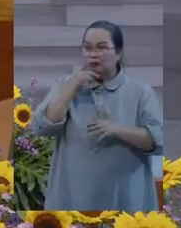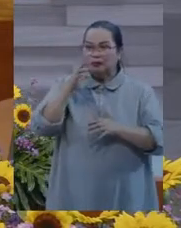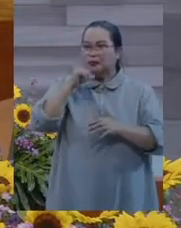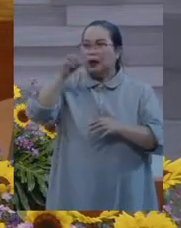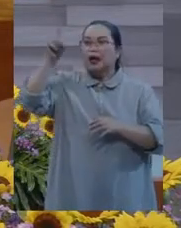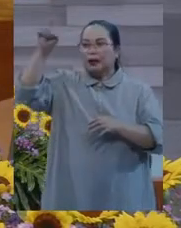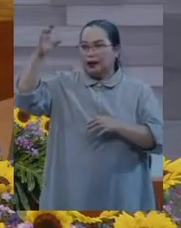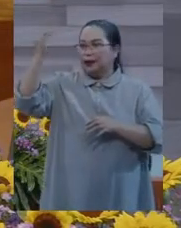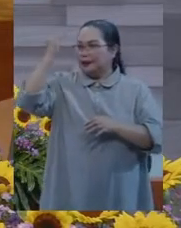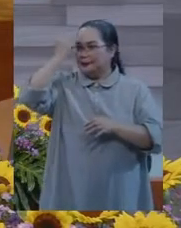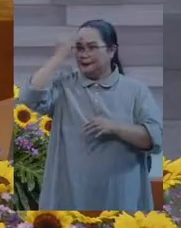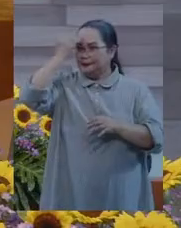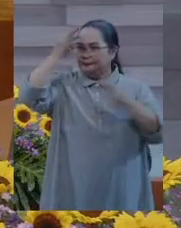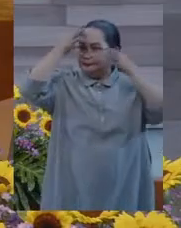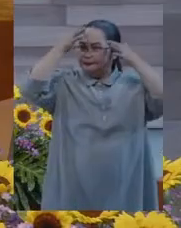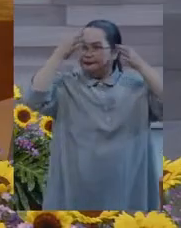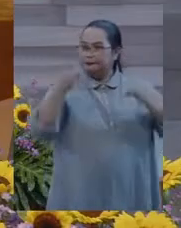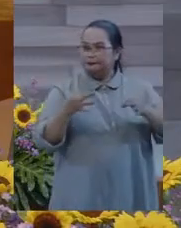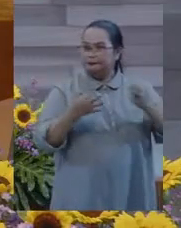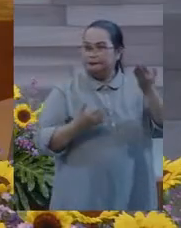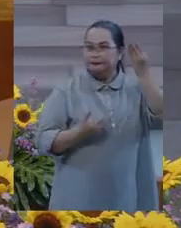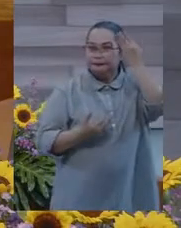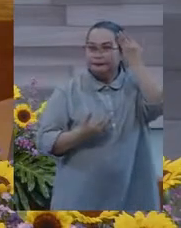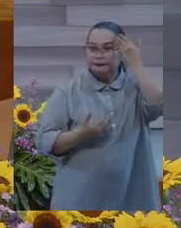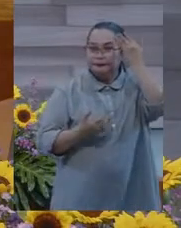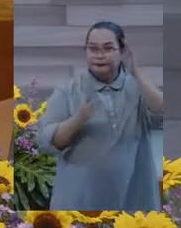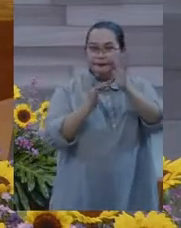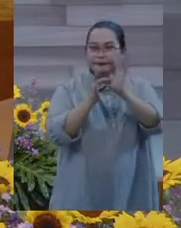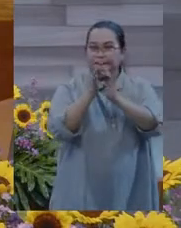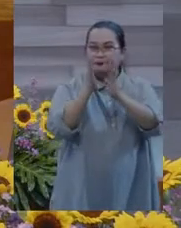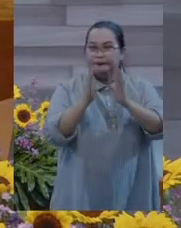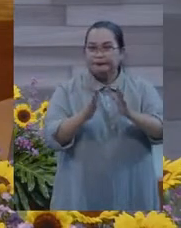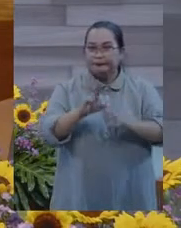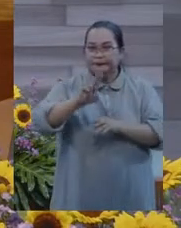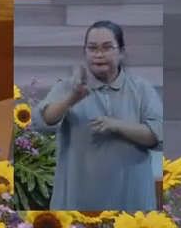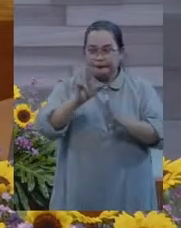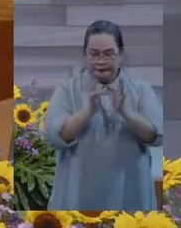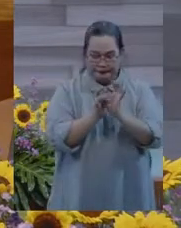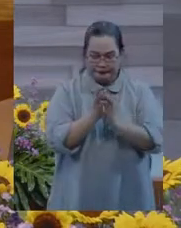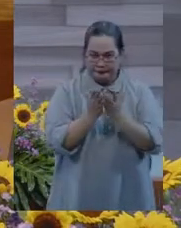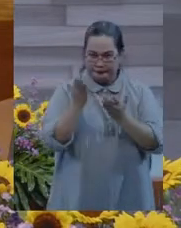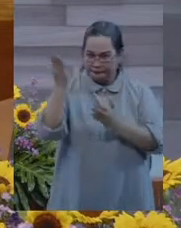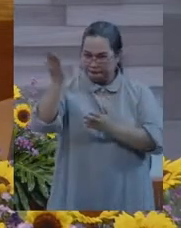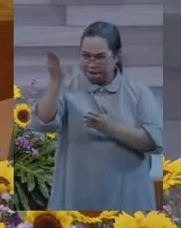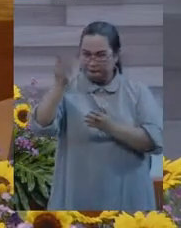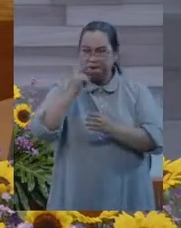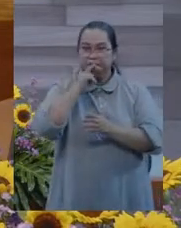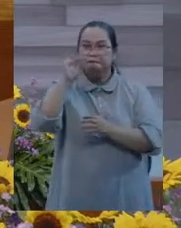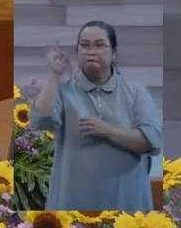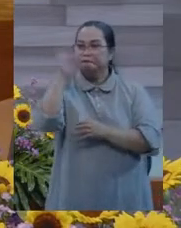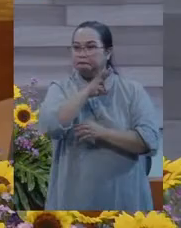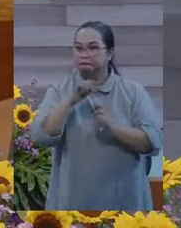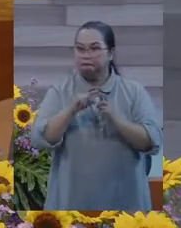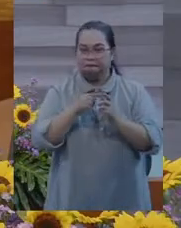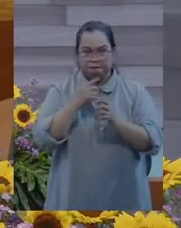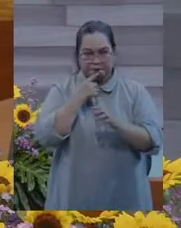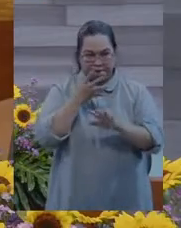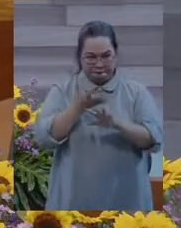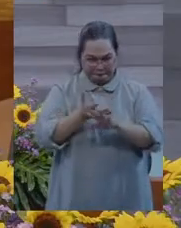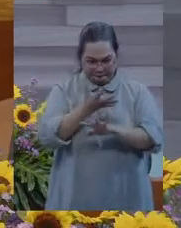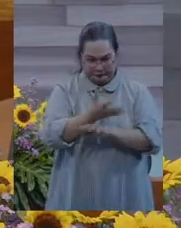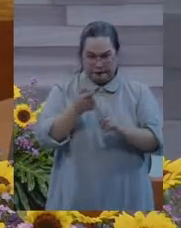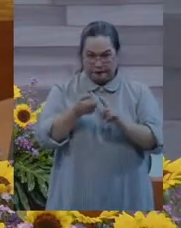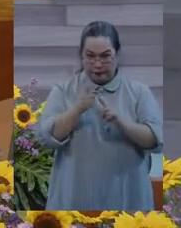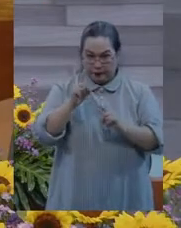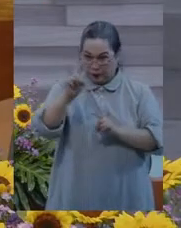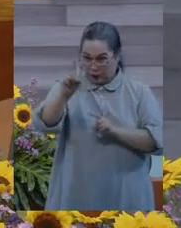Yung mga taong nagpapanggap na Kristiyano, gumagamit ng Biblia, kung minsan nagsasalita pa mula